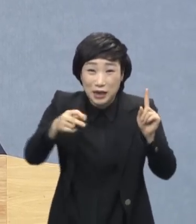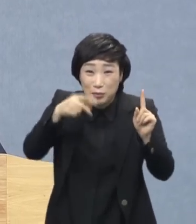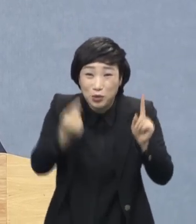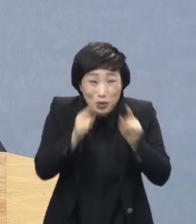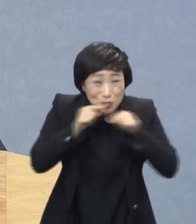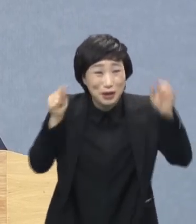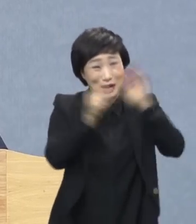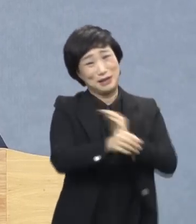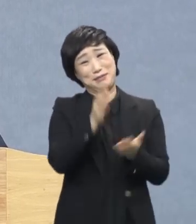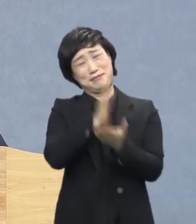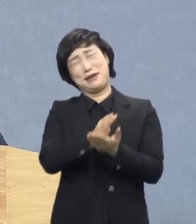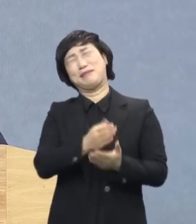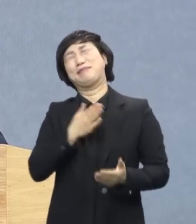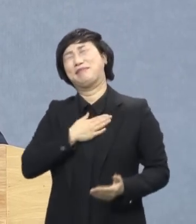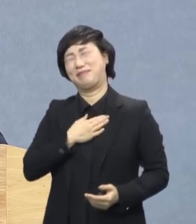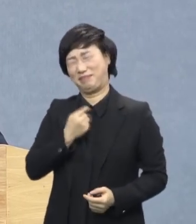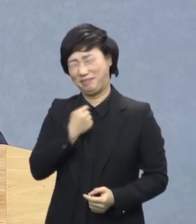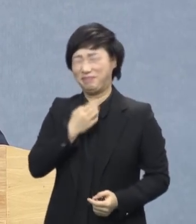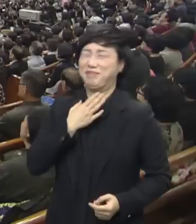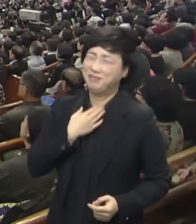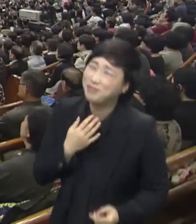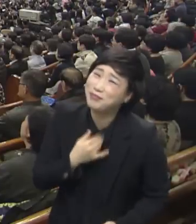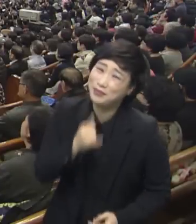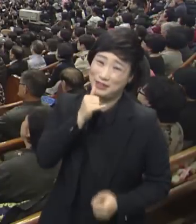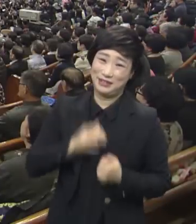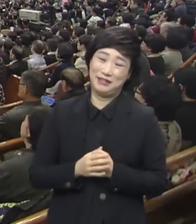지옥 가지 않기를 간절히 바란다.